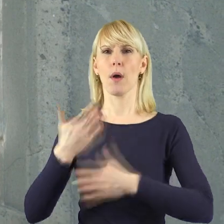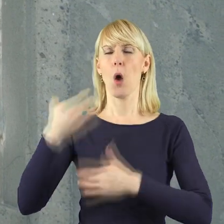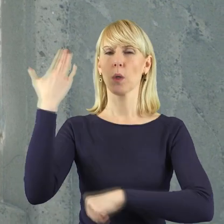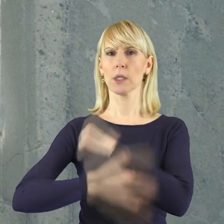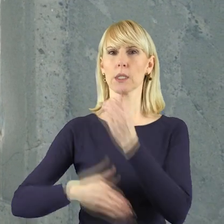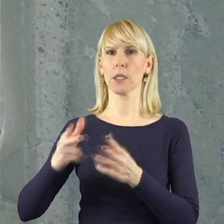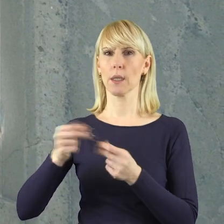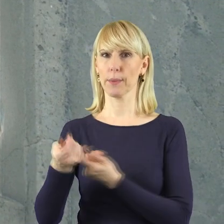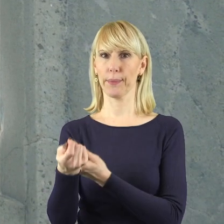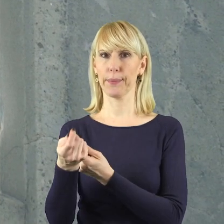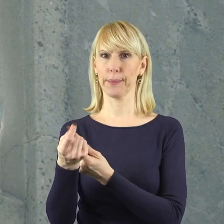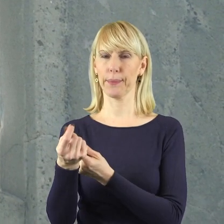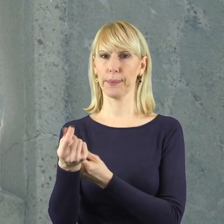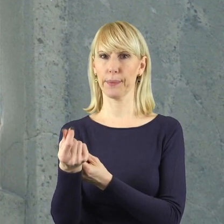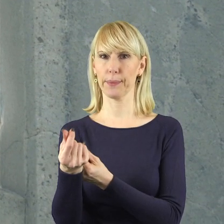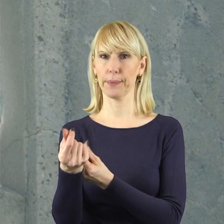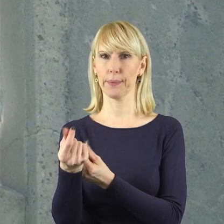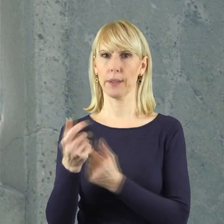przędzenia.